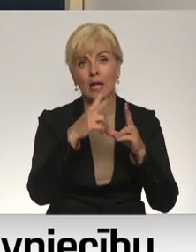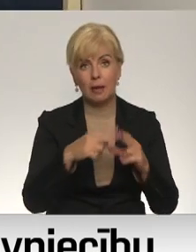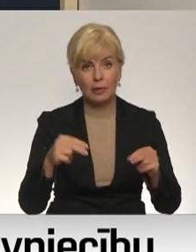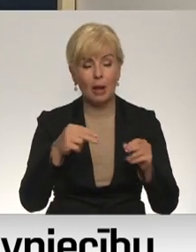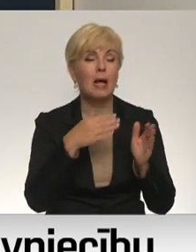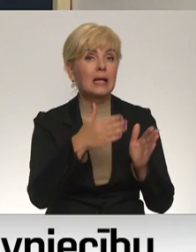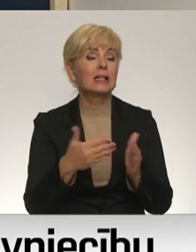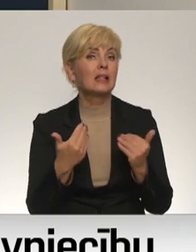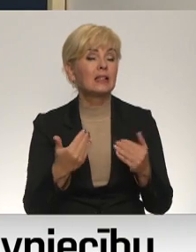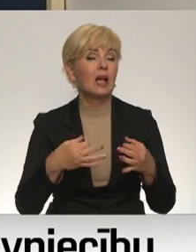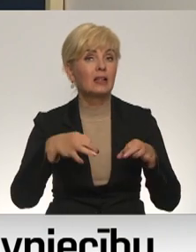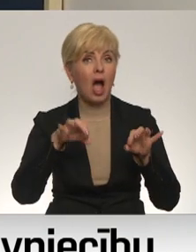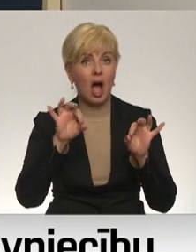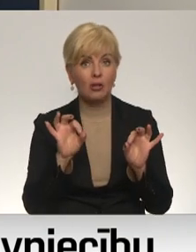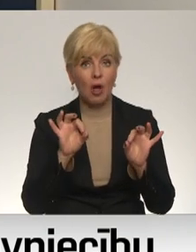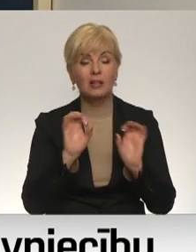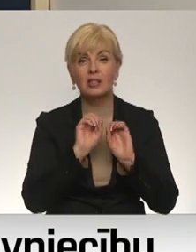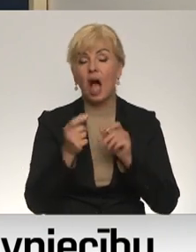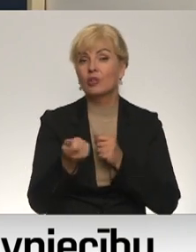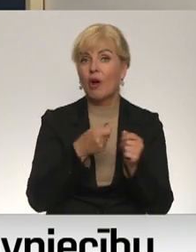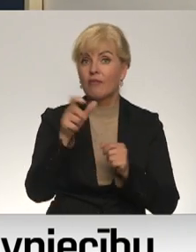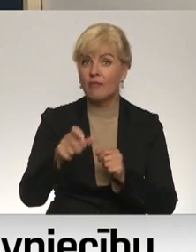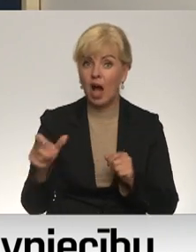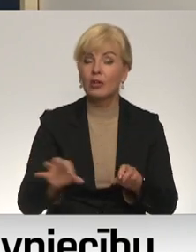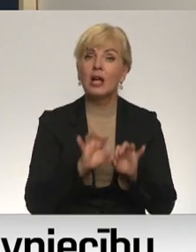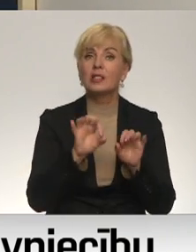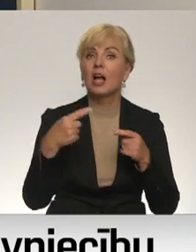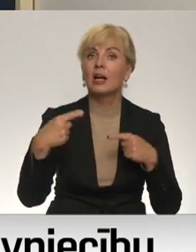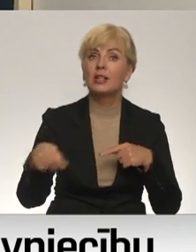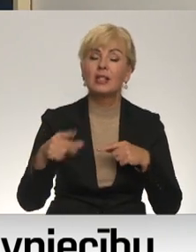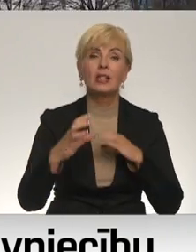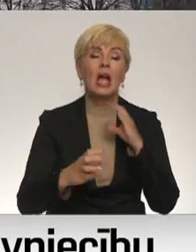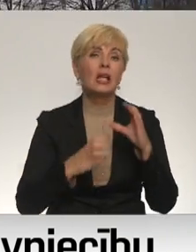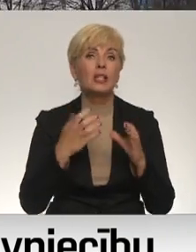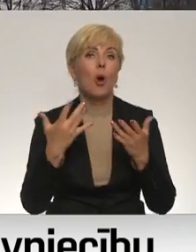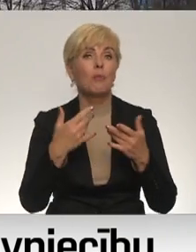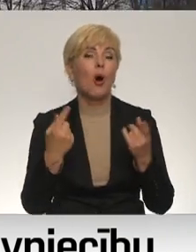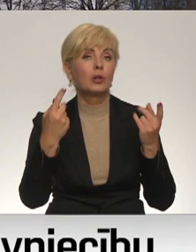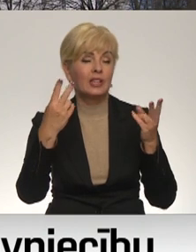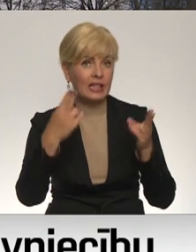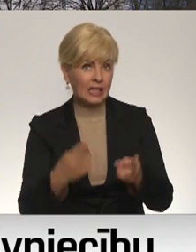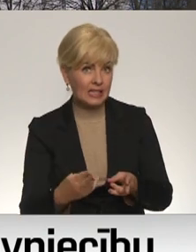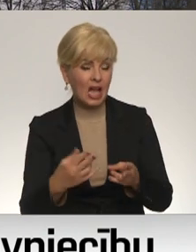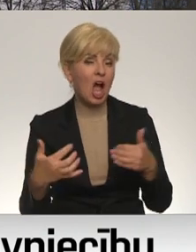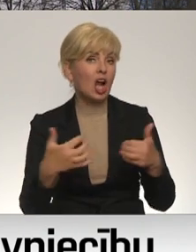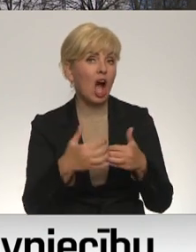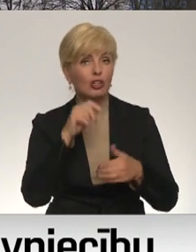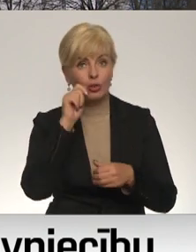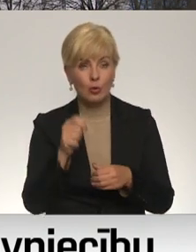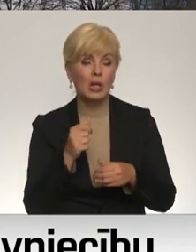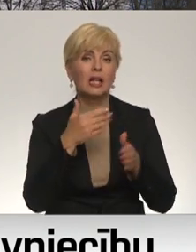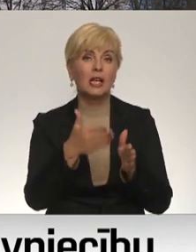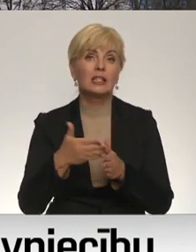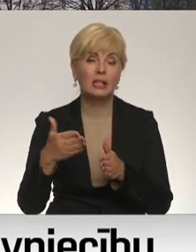slimnīcā aktuālo uzsvērtās vadība. Sākusies gan cita ģeopolitiskā krīze karš Ukrainā, un slimnīca sākusi